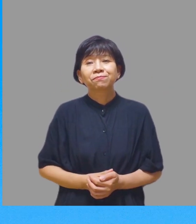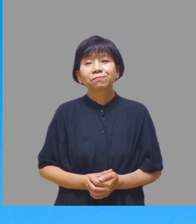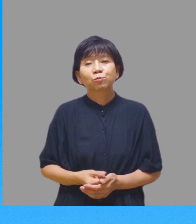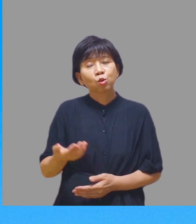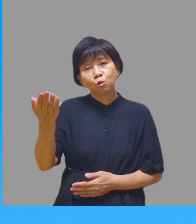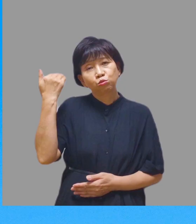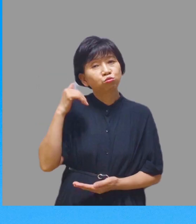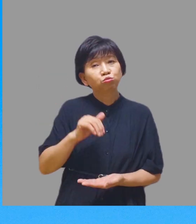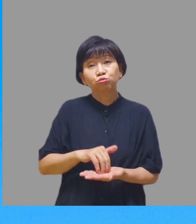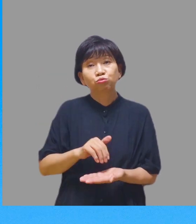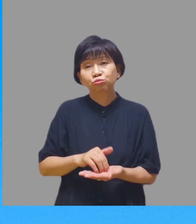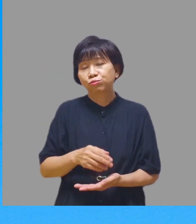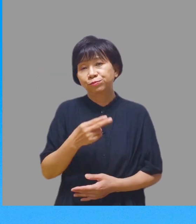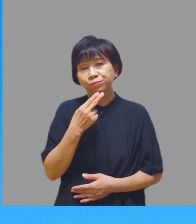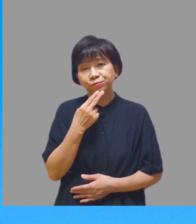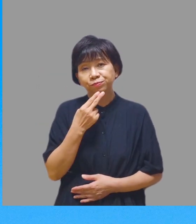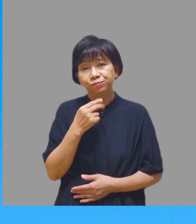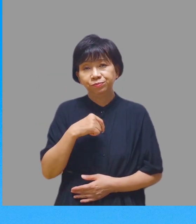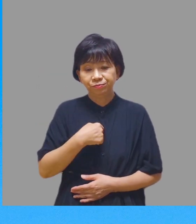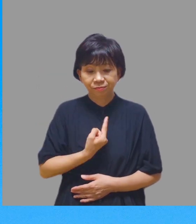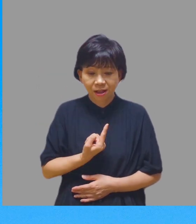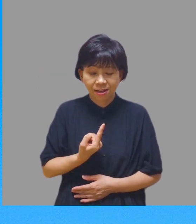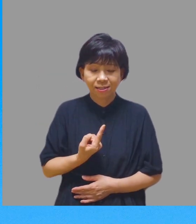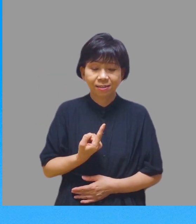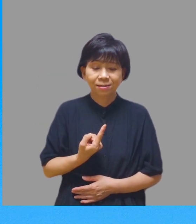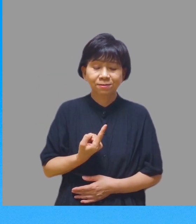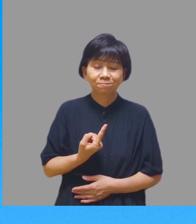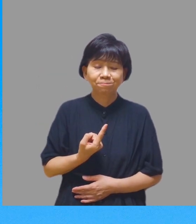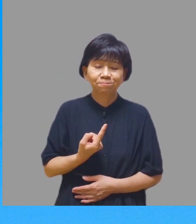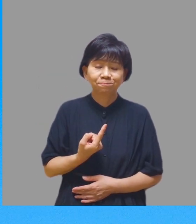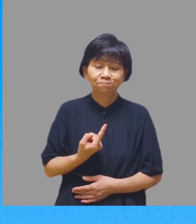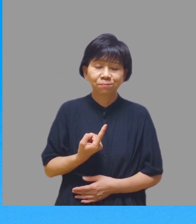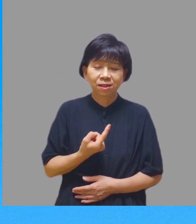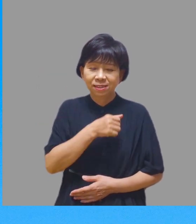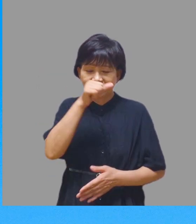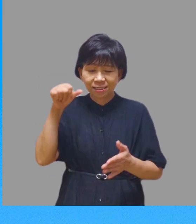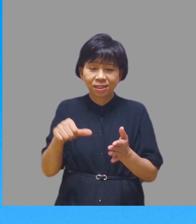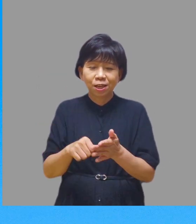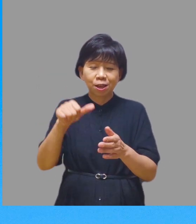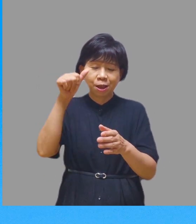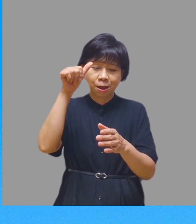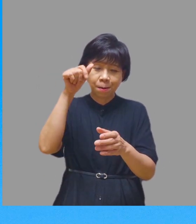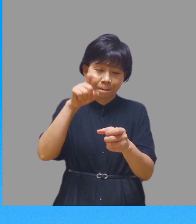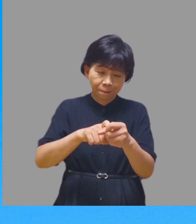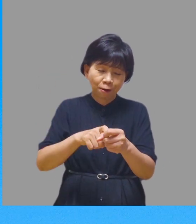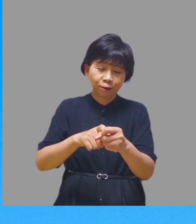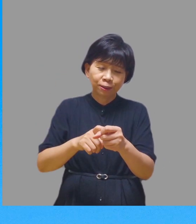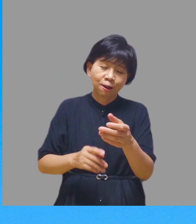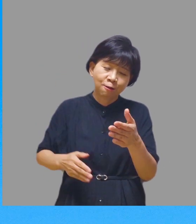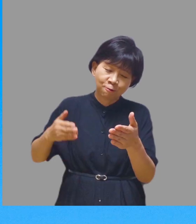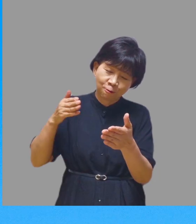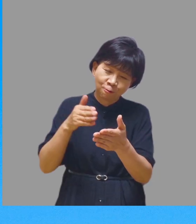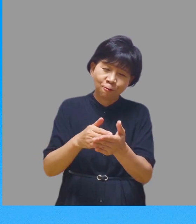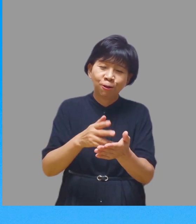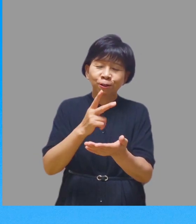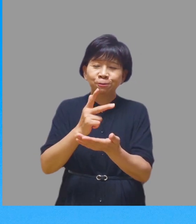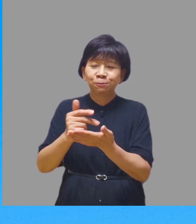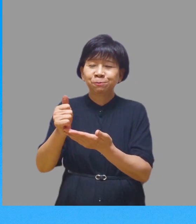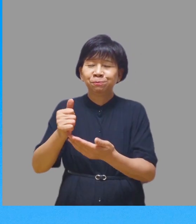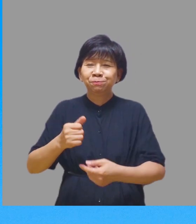후회가 없습니다. 자신이 달려갈 길을 마쳤다고, 믿음을 지켰다고, 이제는 주님 앞에서 받을 의의